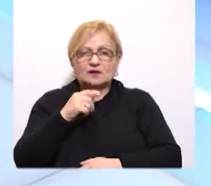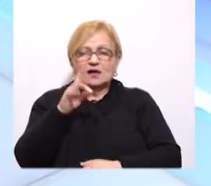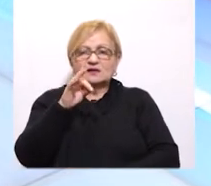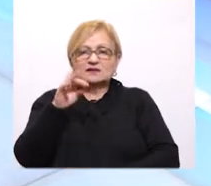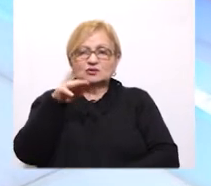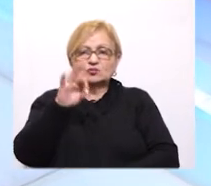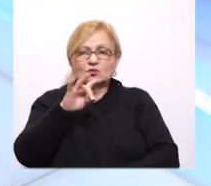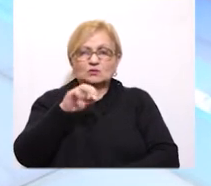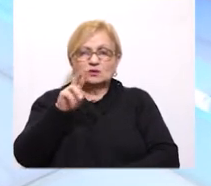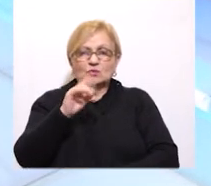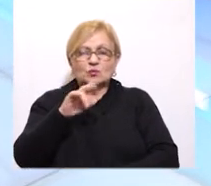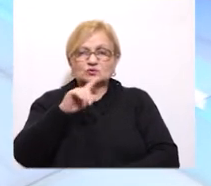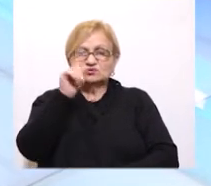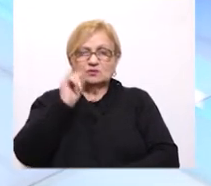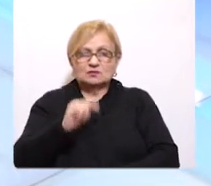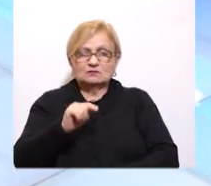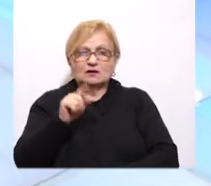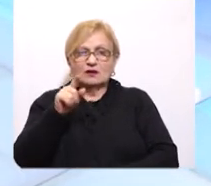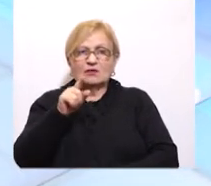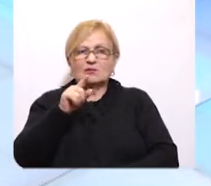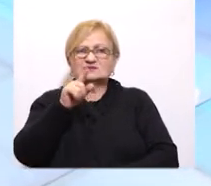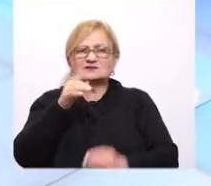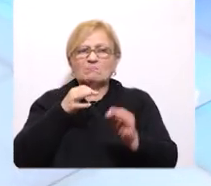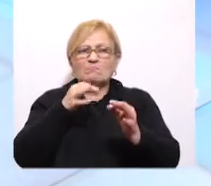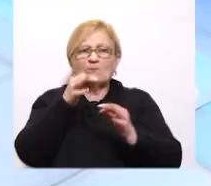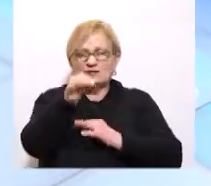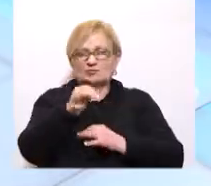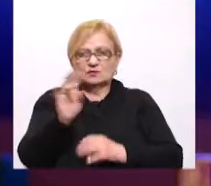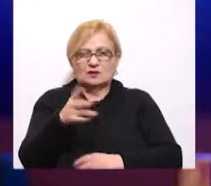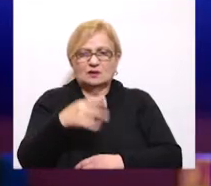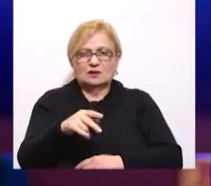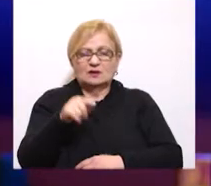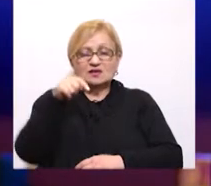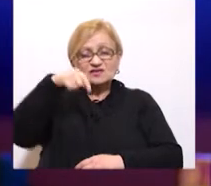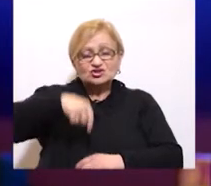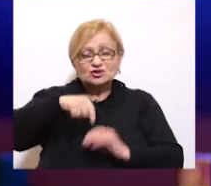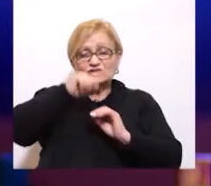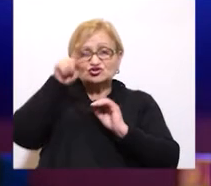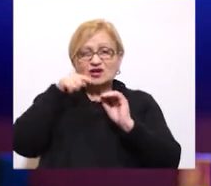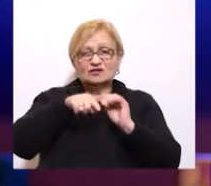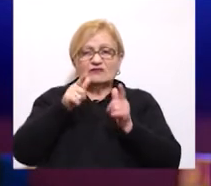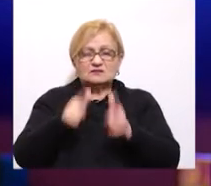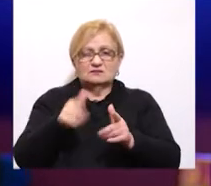რიტორიკულს, ანუ ისეთს, რომელსაც პასუხი არ სჭირდება და შეკითხვაში იგულისხმება.